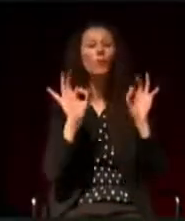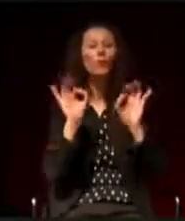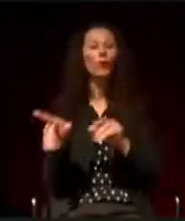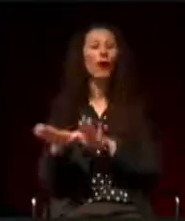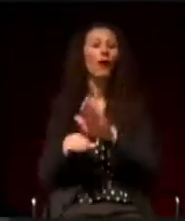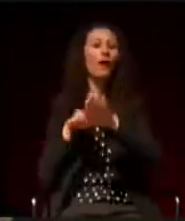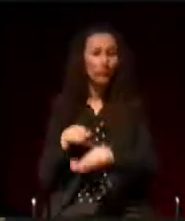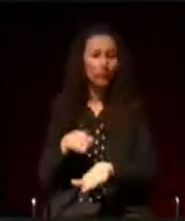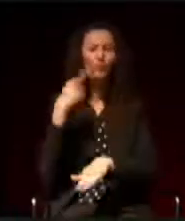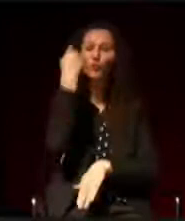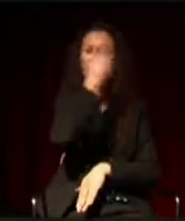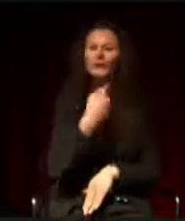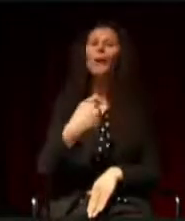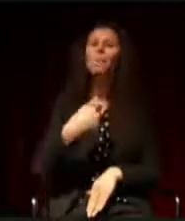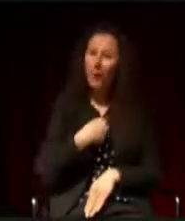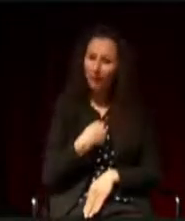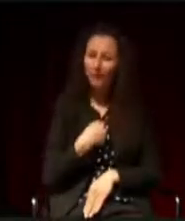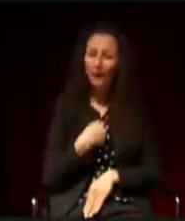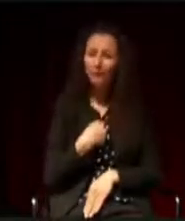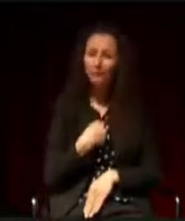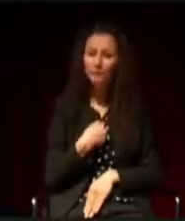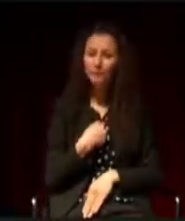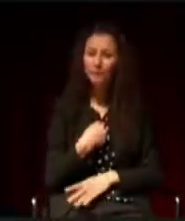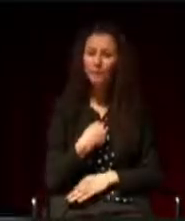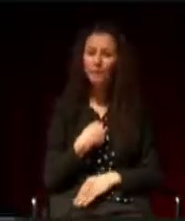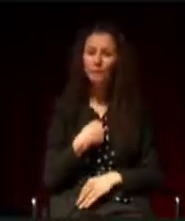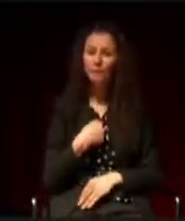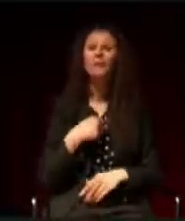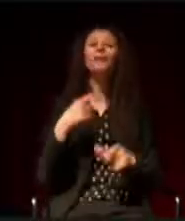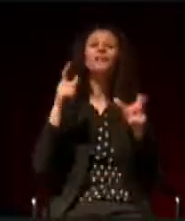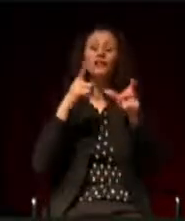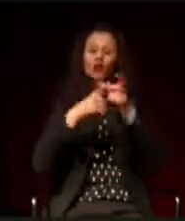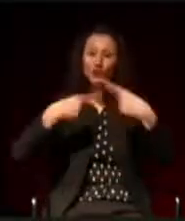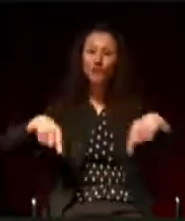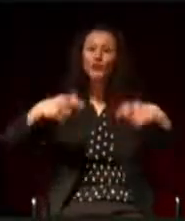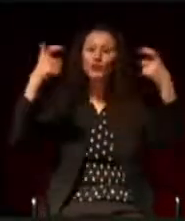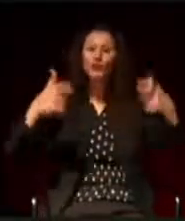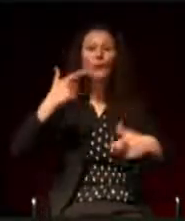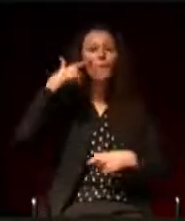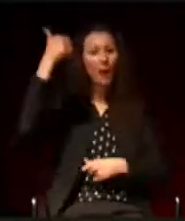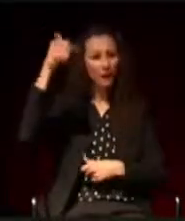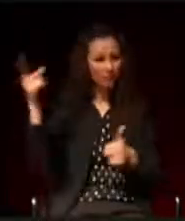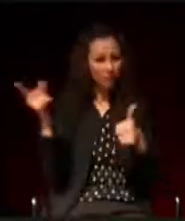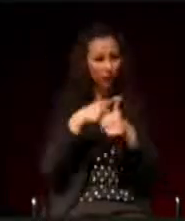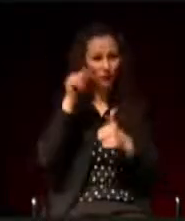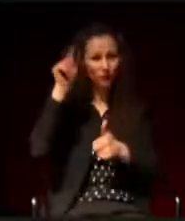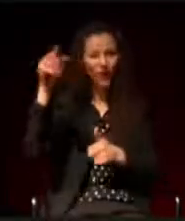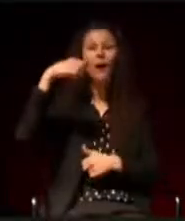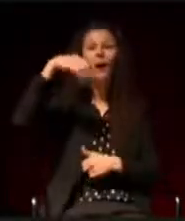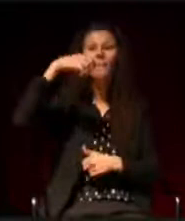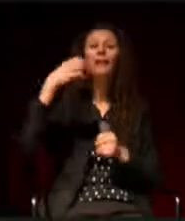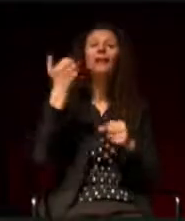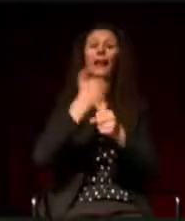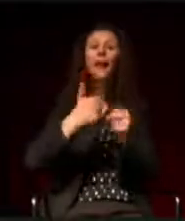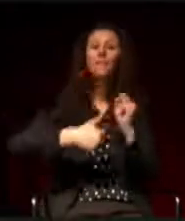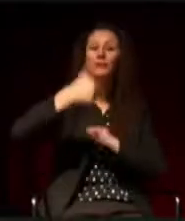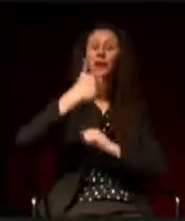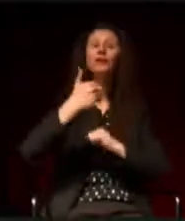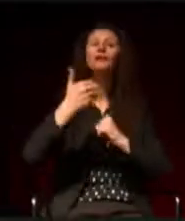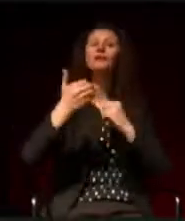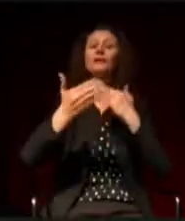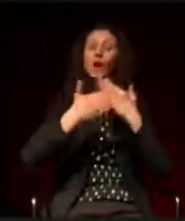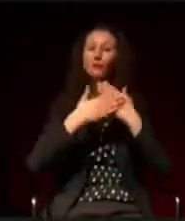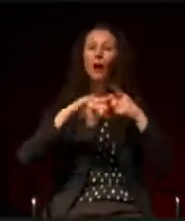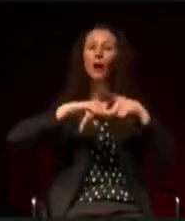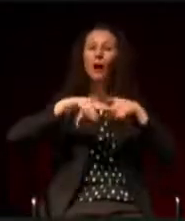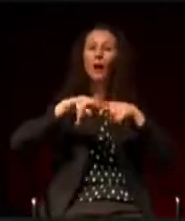atmış oluyoruz. Dolayısıyla ben de başta Çevre Şehircilik Bakanımıza, AK Parti Genel Başkan Yardımcısı Sayın